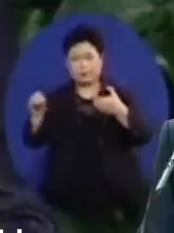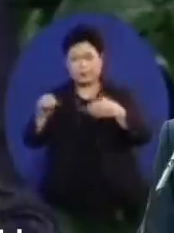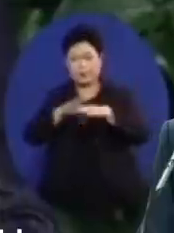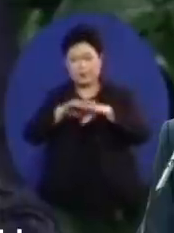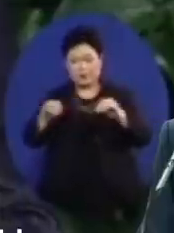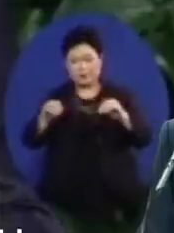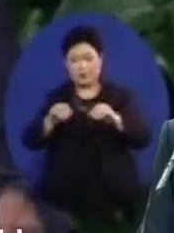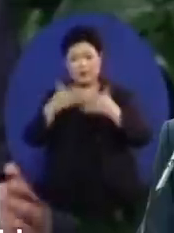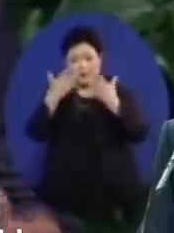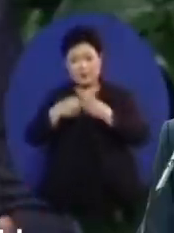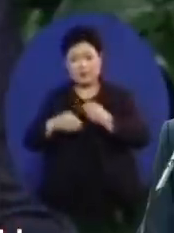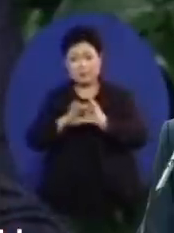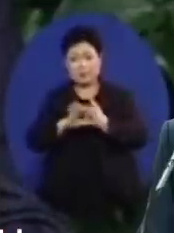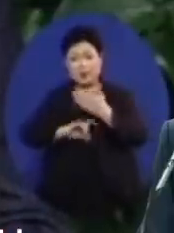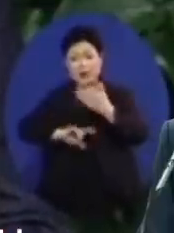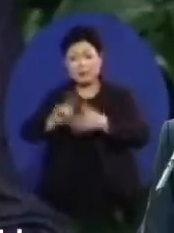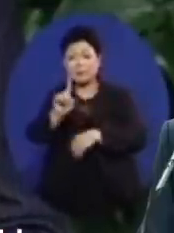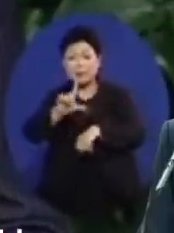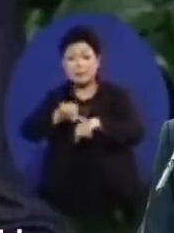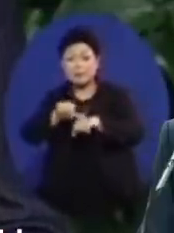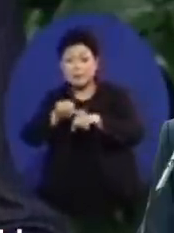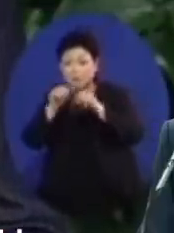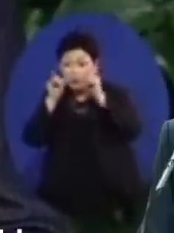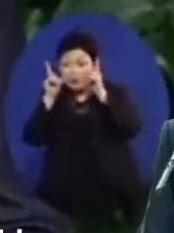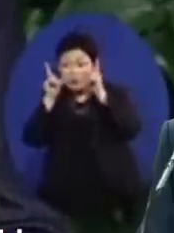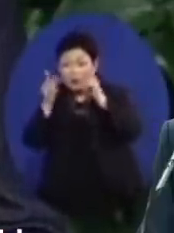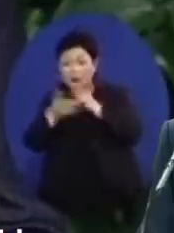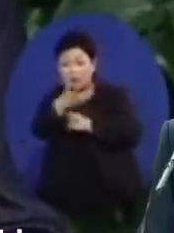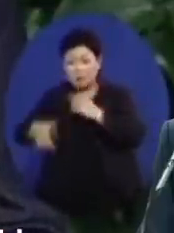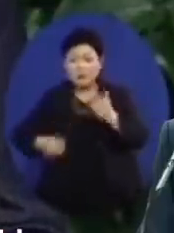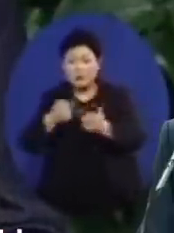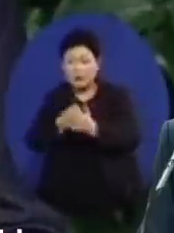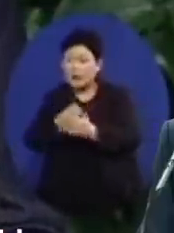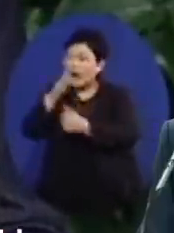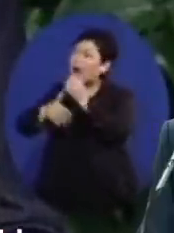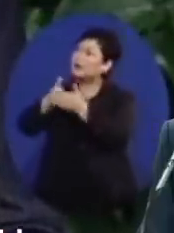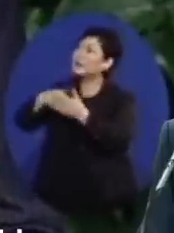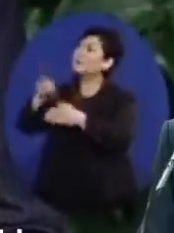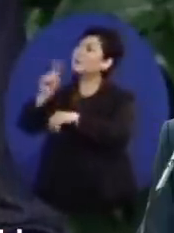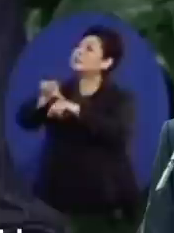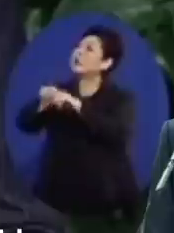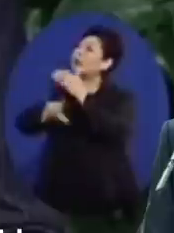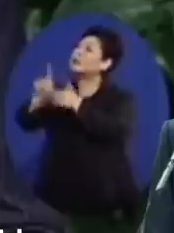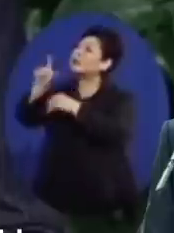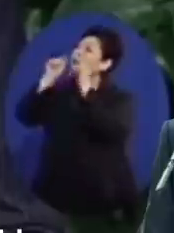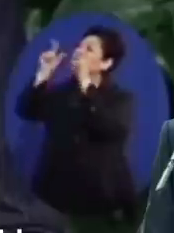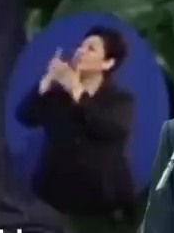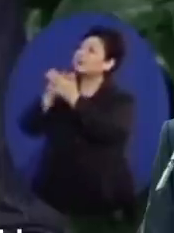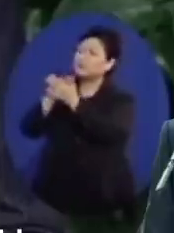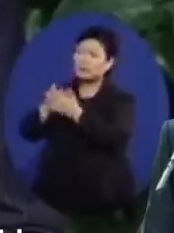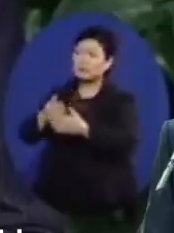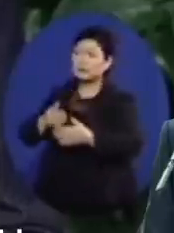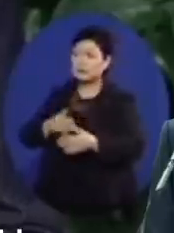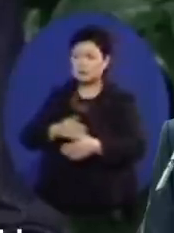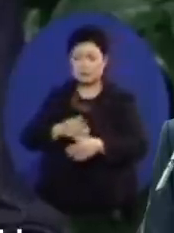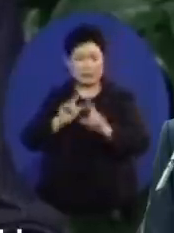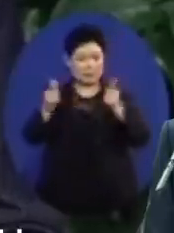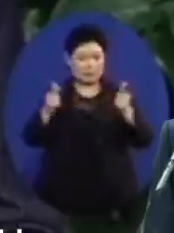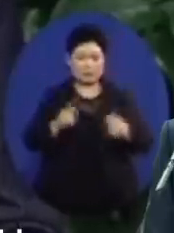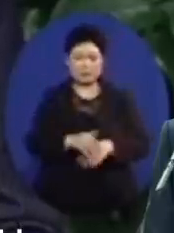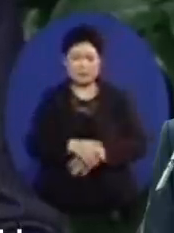예를 들어 말하면 아침 몇 시에 일어났고 여러분이 결정할 일이지 몇 시에 일어난까지 하나님이 책임지더라면 하나님이 종입니까?